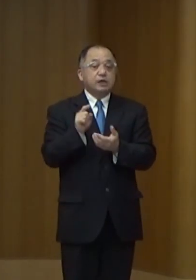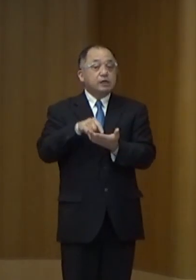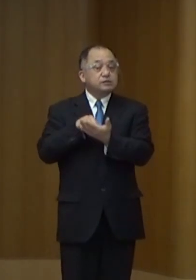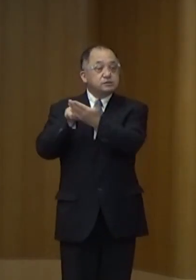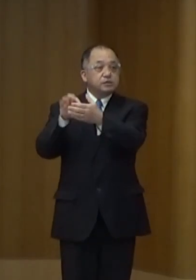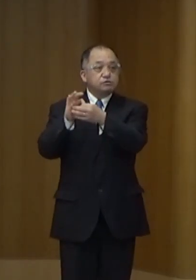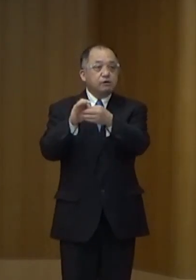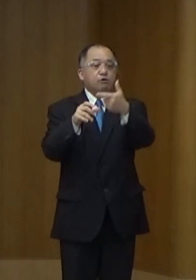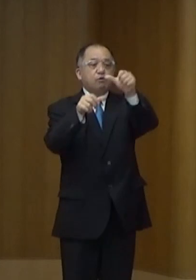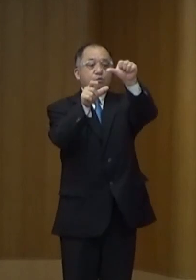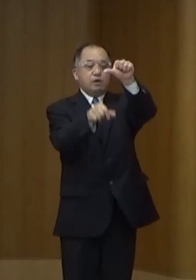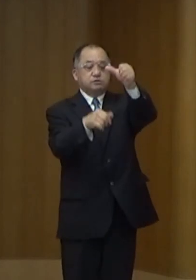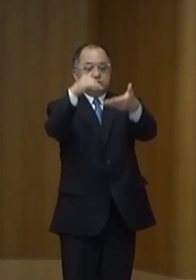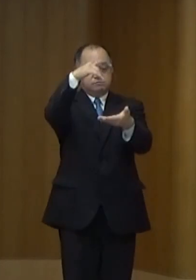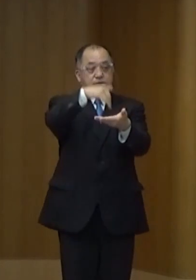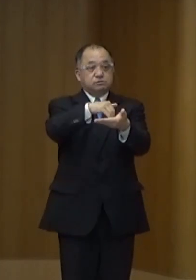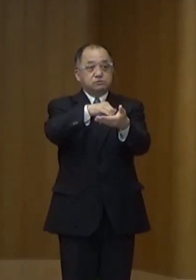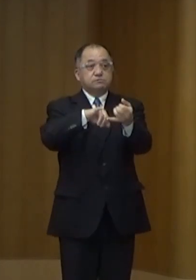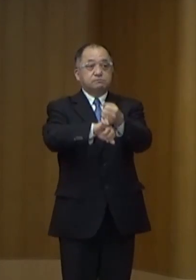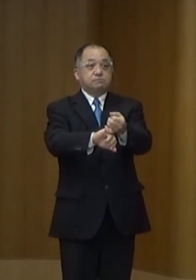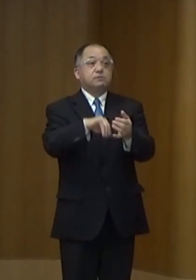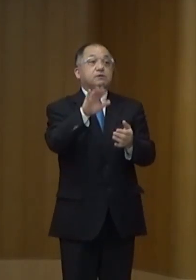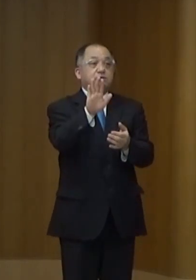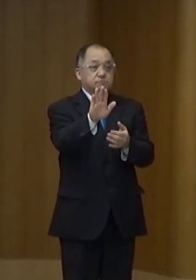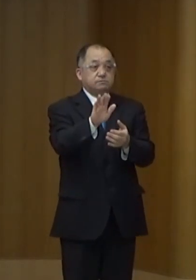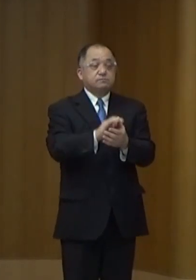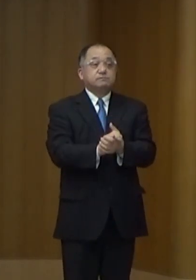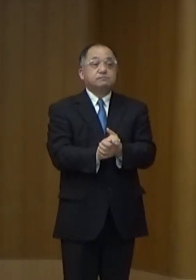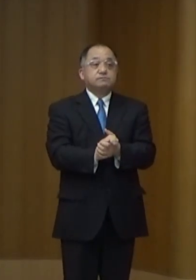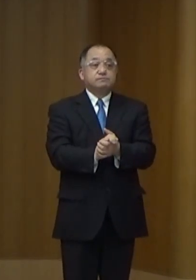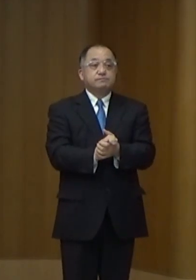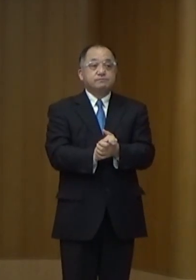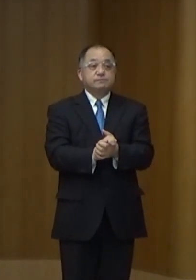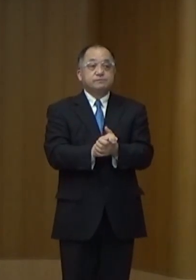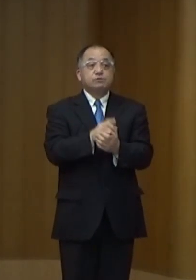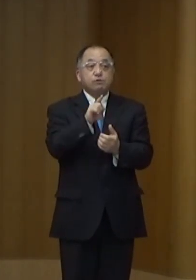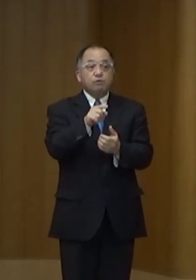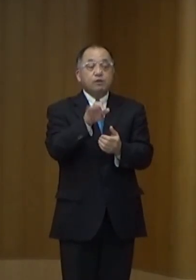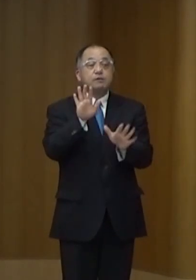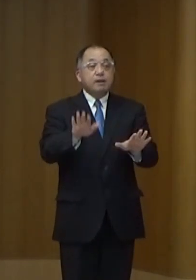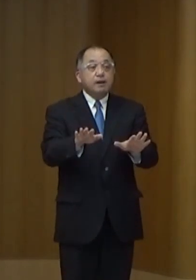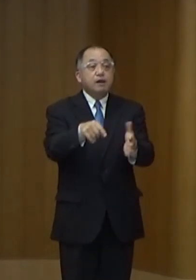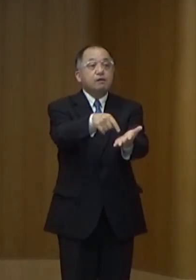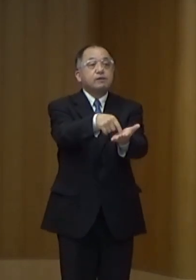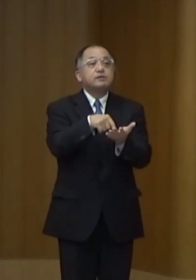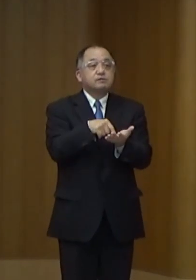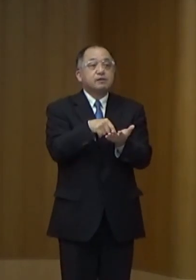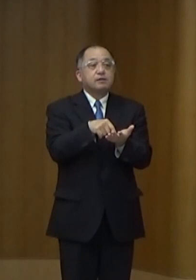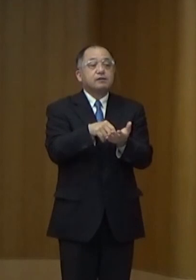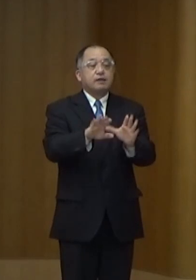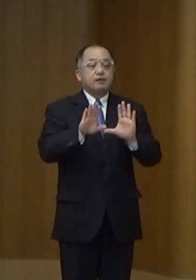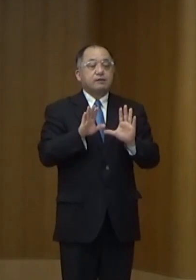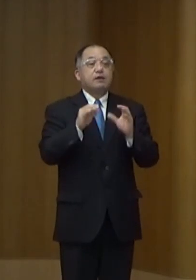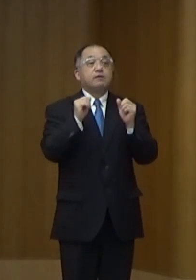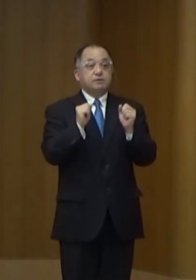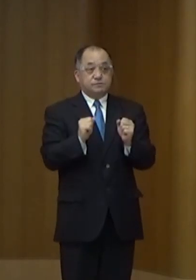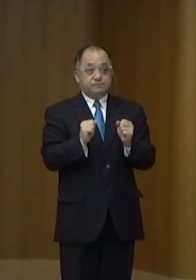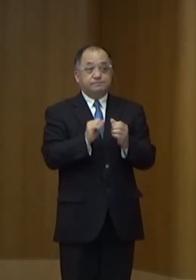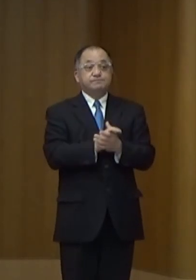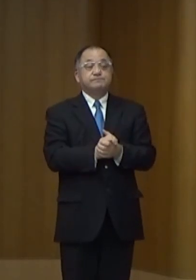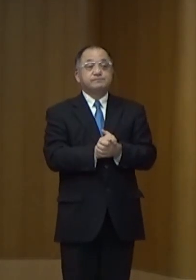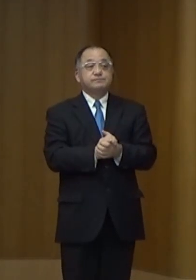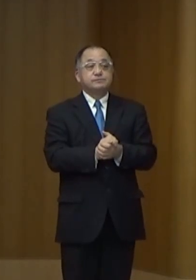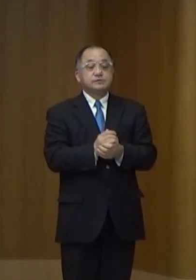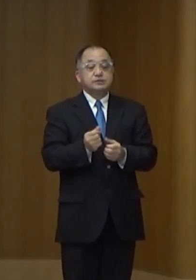5月末までということになっておりまして、その申請を今受け付けています。緊急事